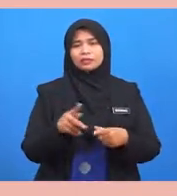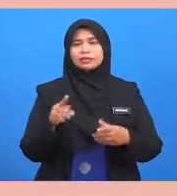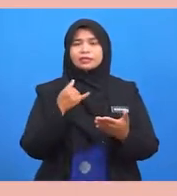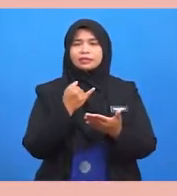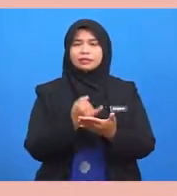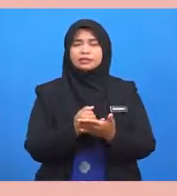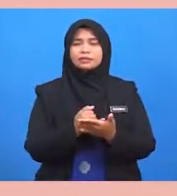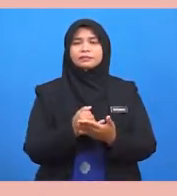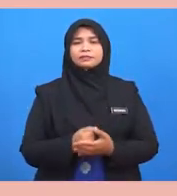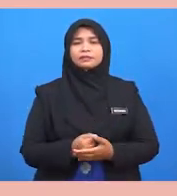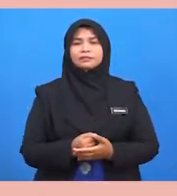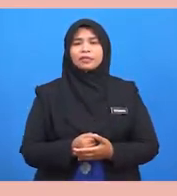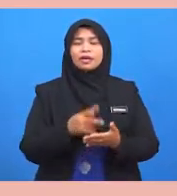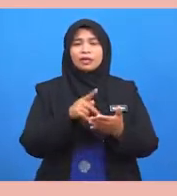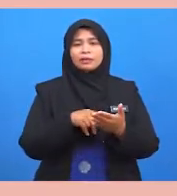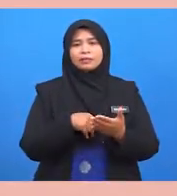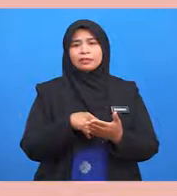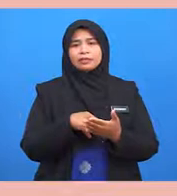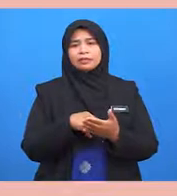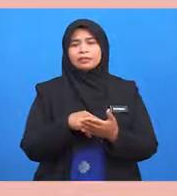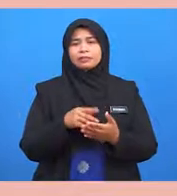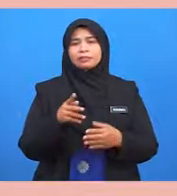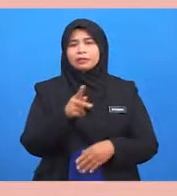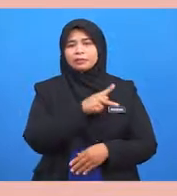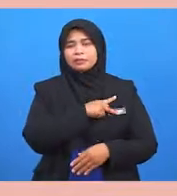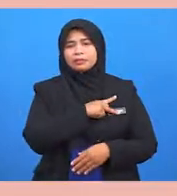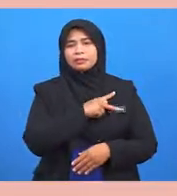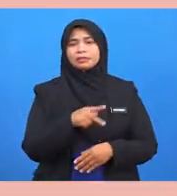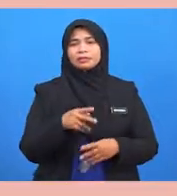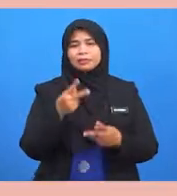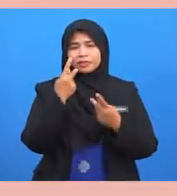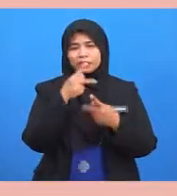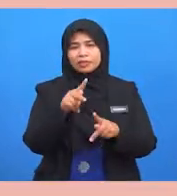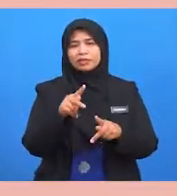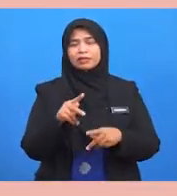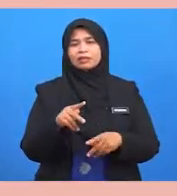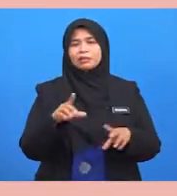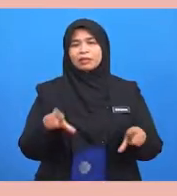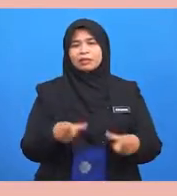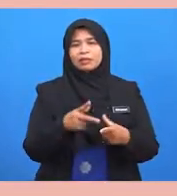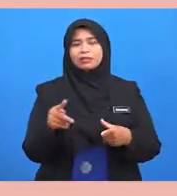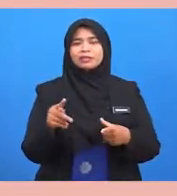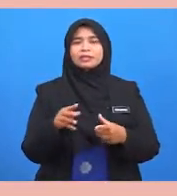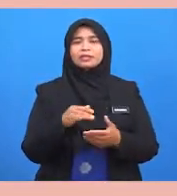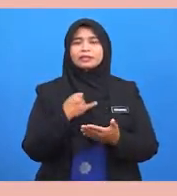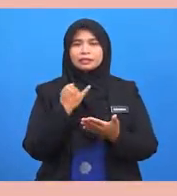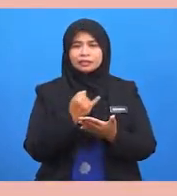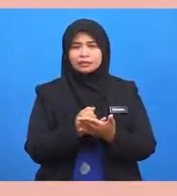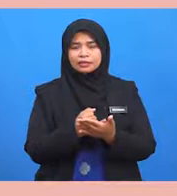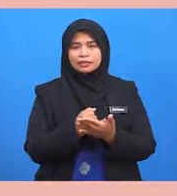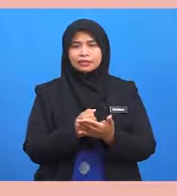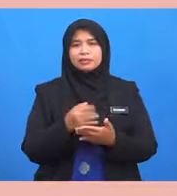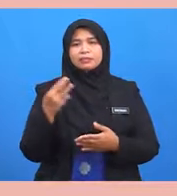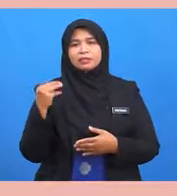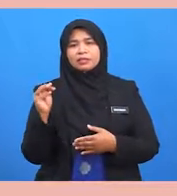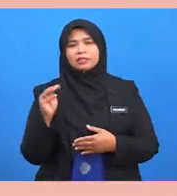maksiat. Apabila pemimpin itu memerintahkan kita melakukan maksiat,